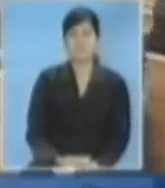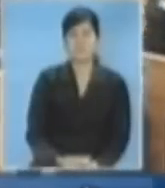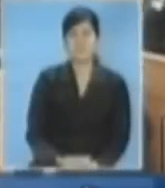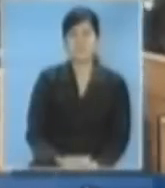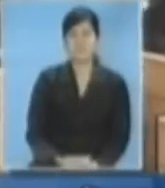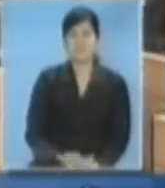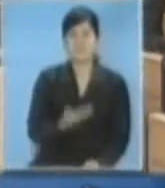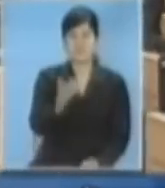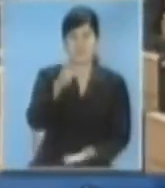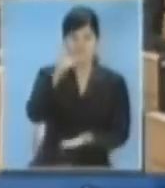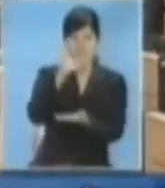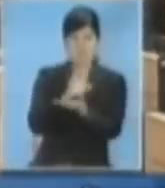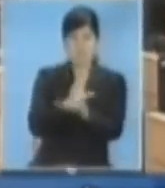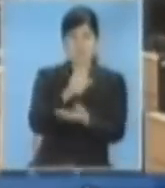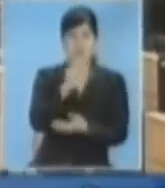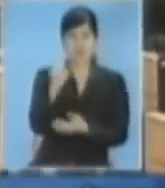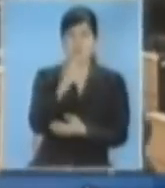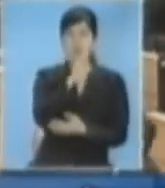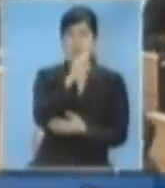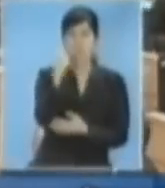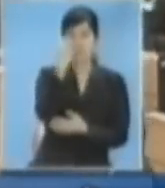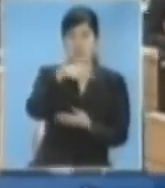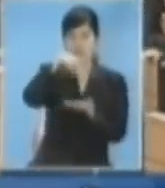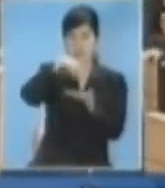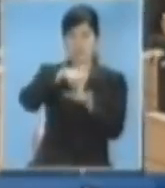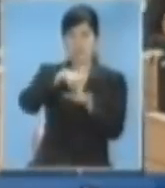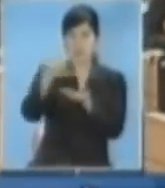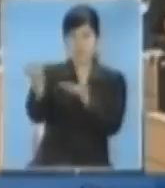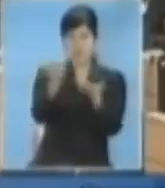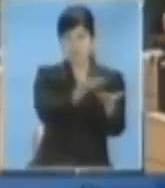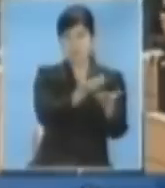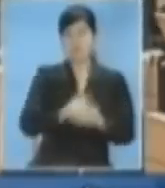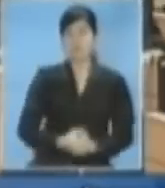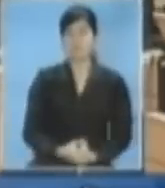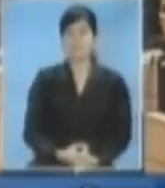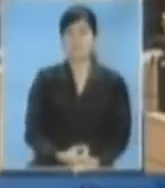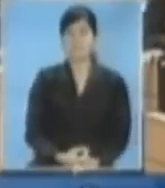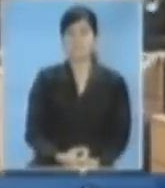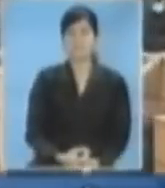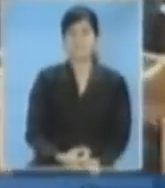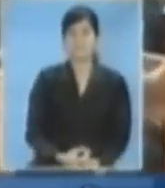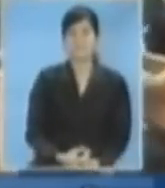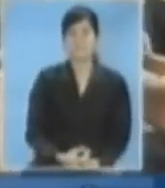ครับถ้าใครไม่นั่งให้นำตัวออกจากห้องประชุม